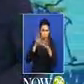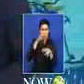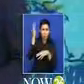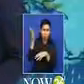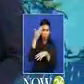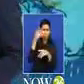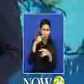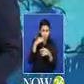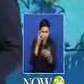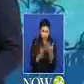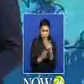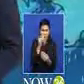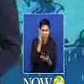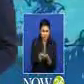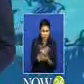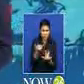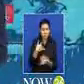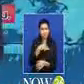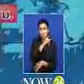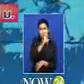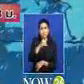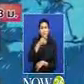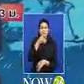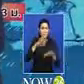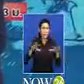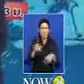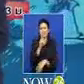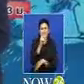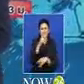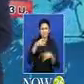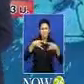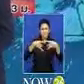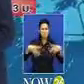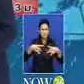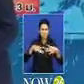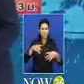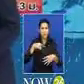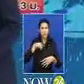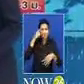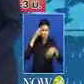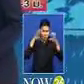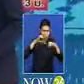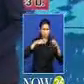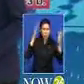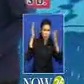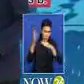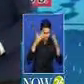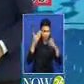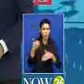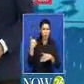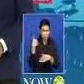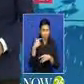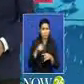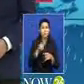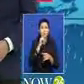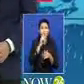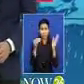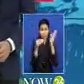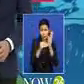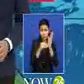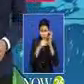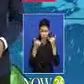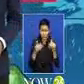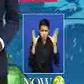ช่วงของวันหยุดสุดสัปดาห์นี้ไม่เหมาะกับการท่องเที่ยวทางทะเลครับนอกจากคลื่นลมแรงแล้วยังมีฝนร้อยละ80ของพื้นที่ส่วนกรุงเทพมหานครใน